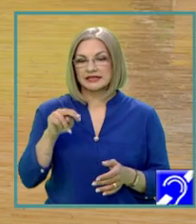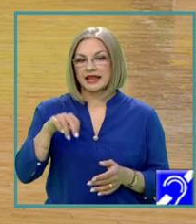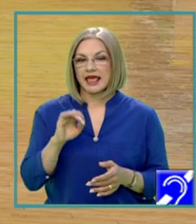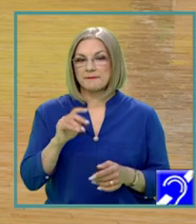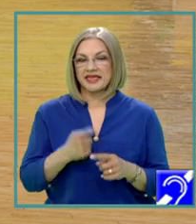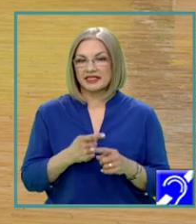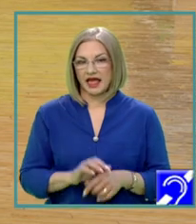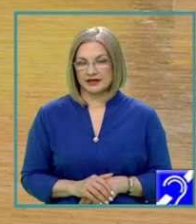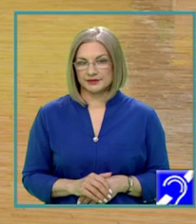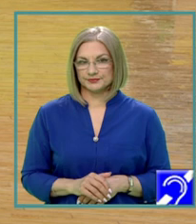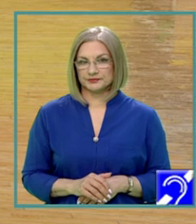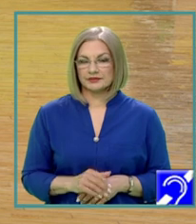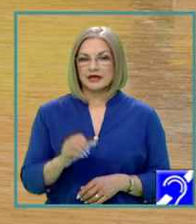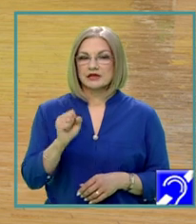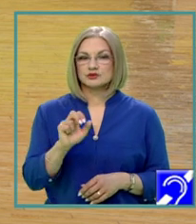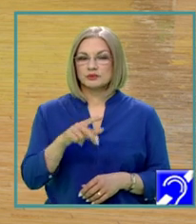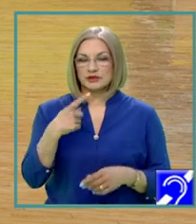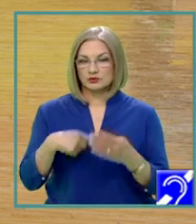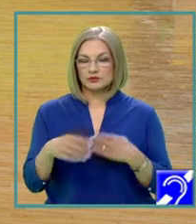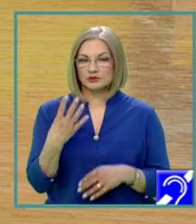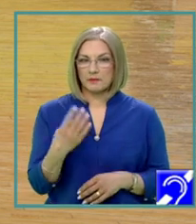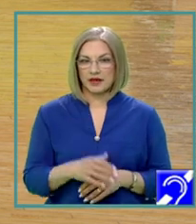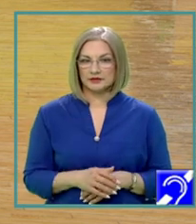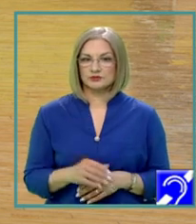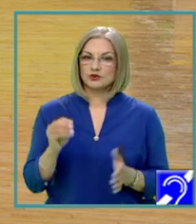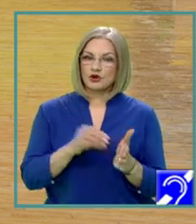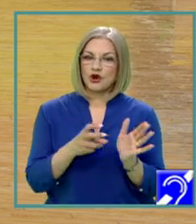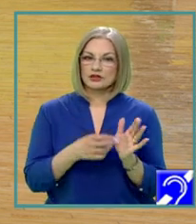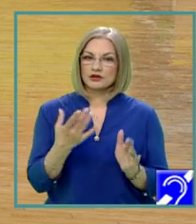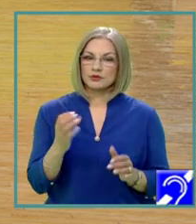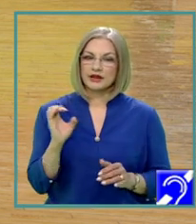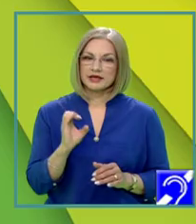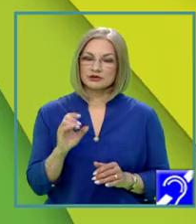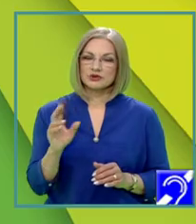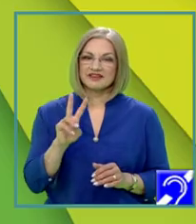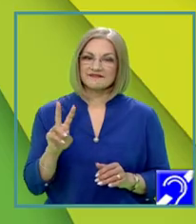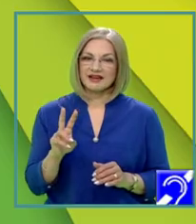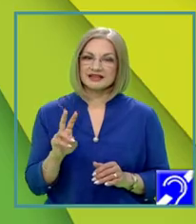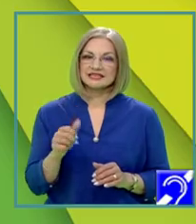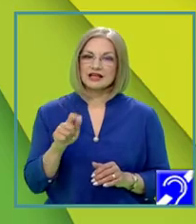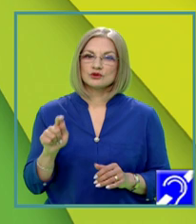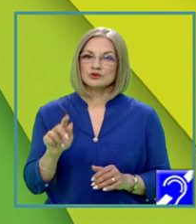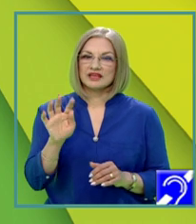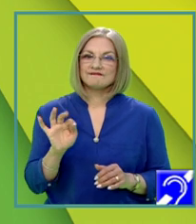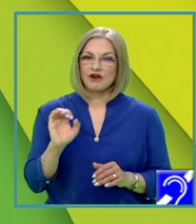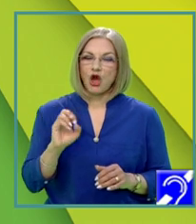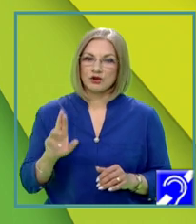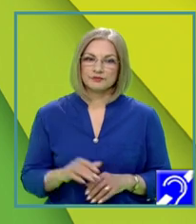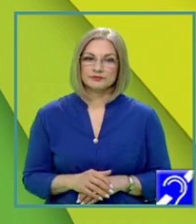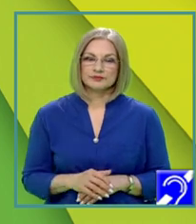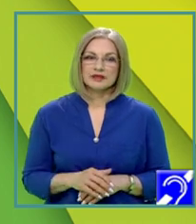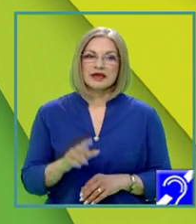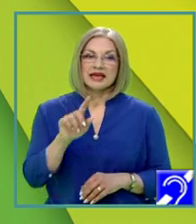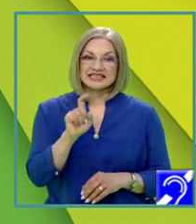subiect următor patru punctul A Notați numărul electronilor de valență a atomului de fluor utilizând numărul